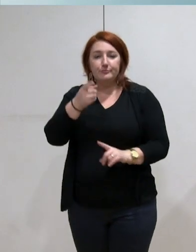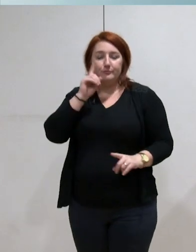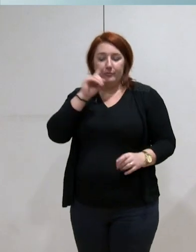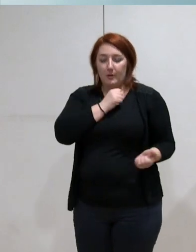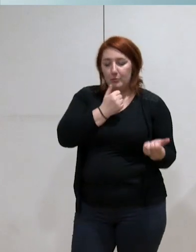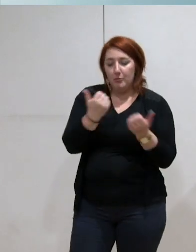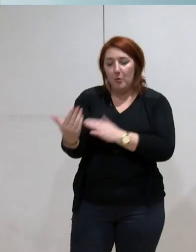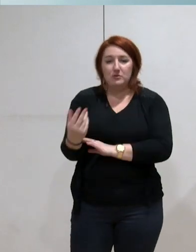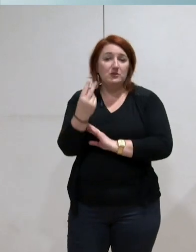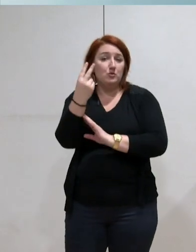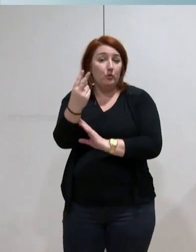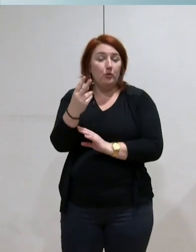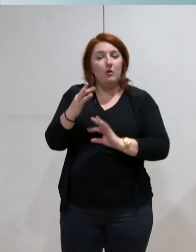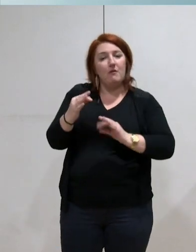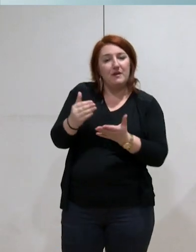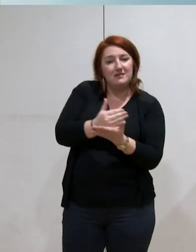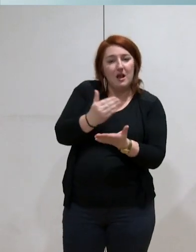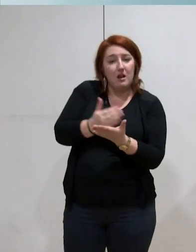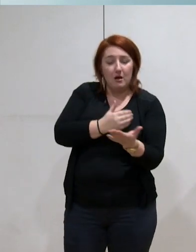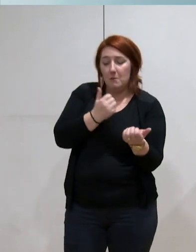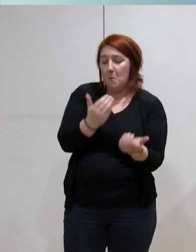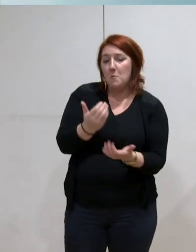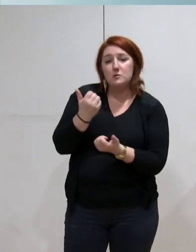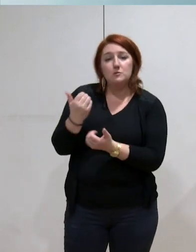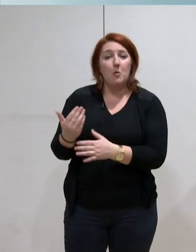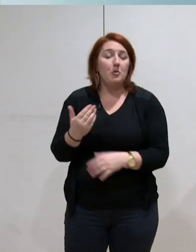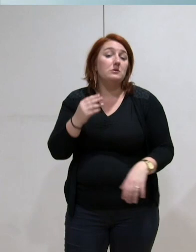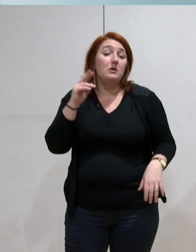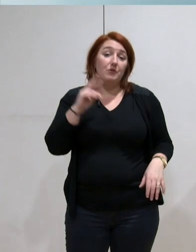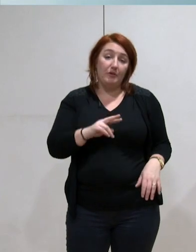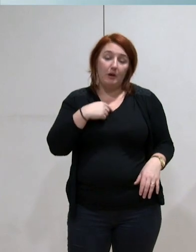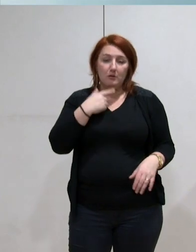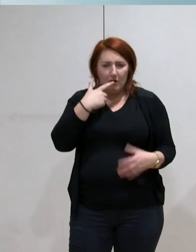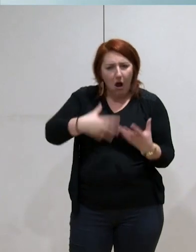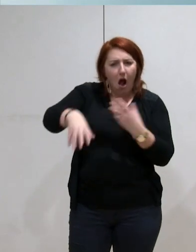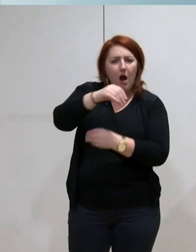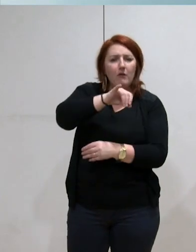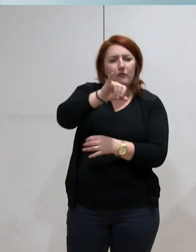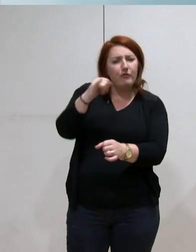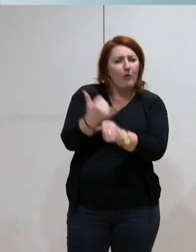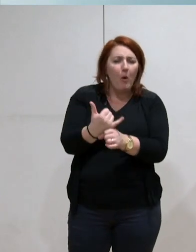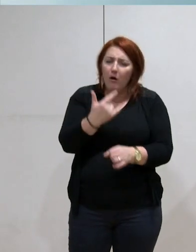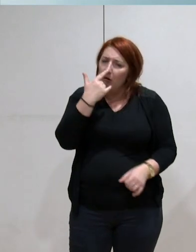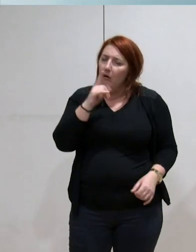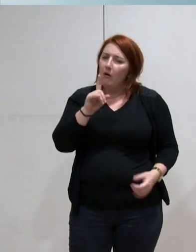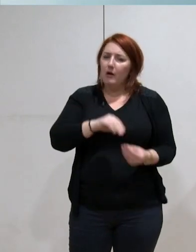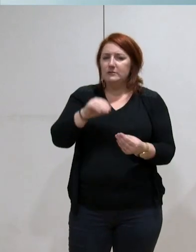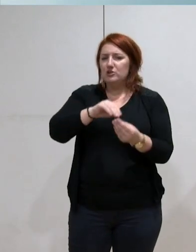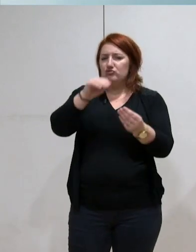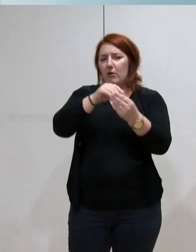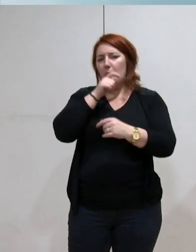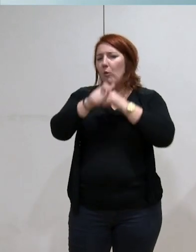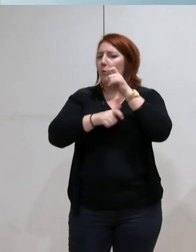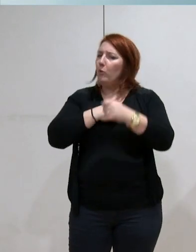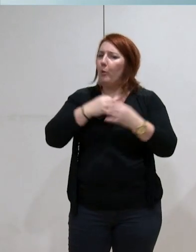propositions salariales leur avaient été faites donc parler de l'heure me semble exagéré enfin dernière